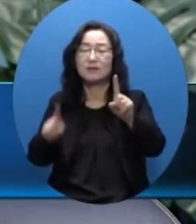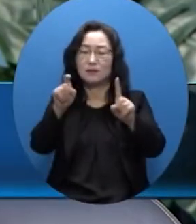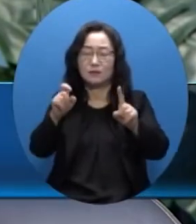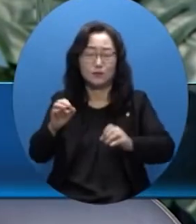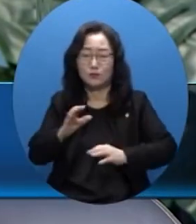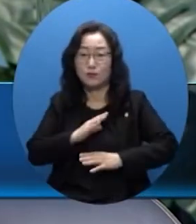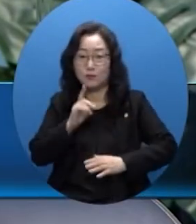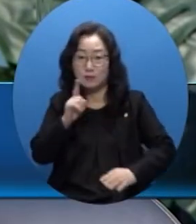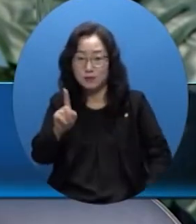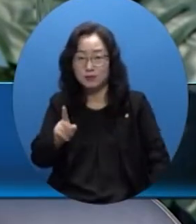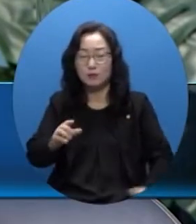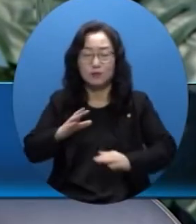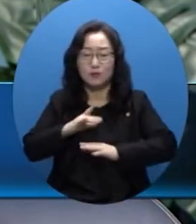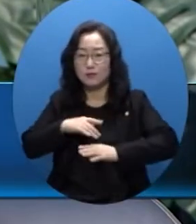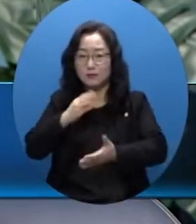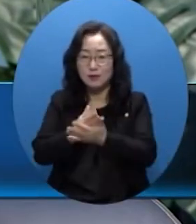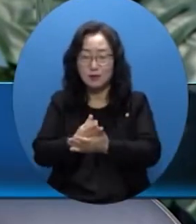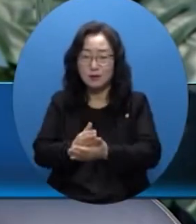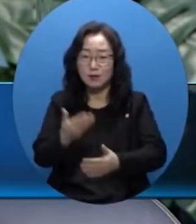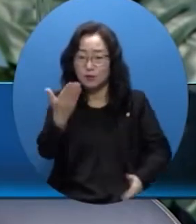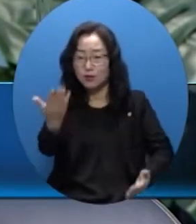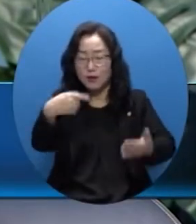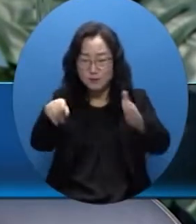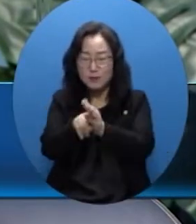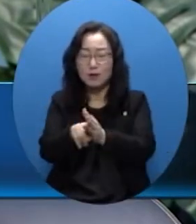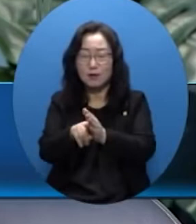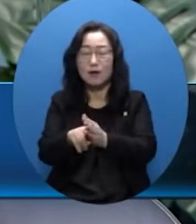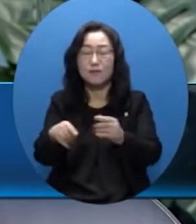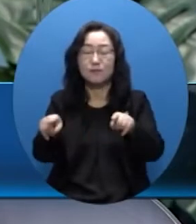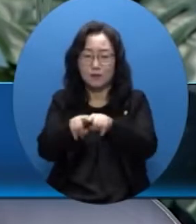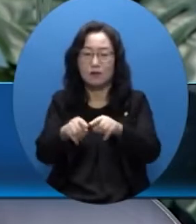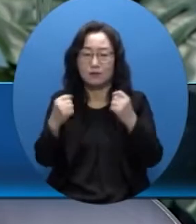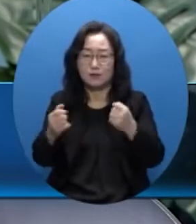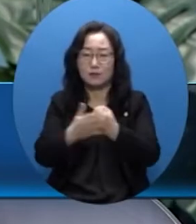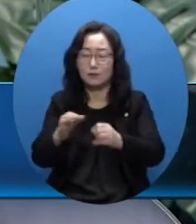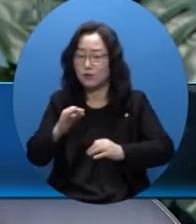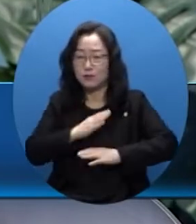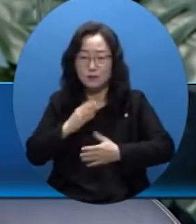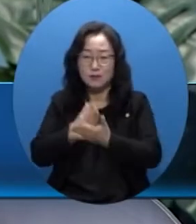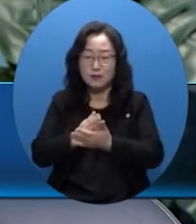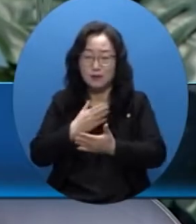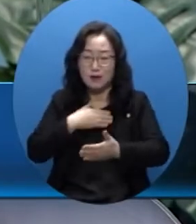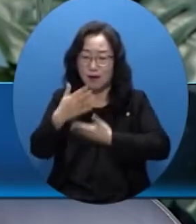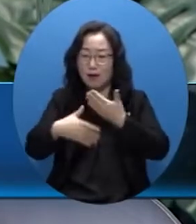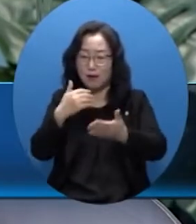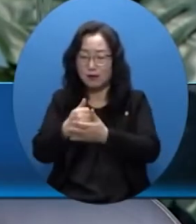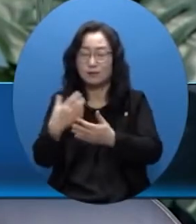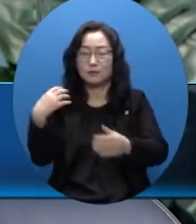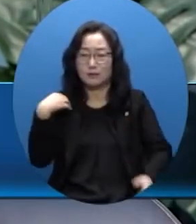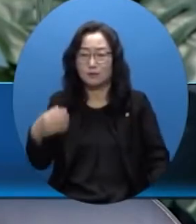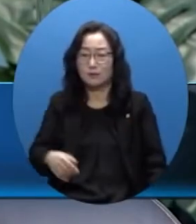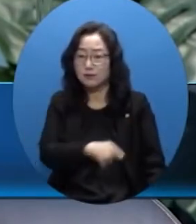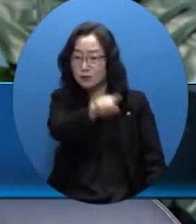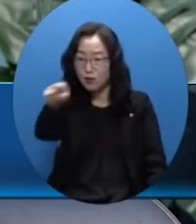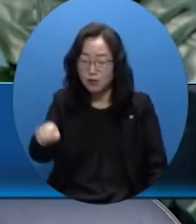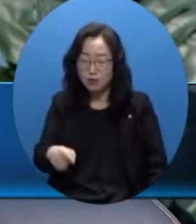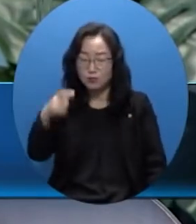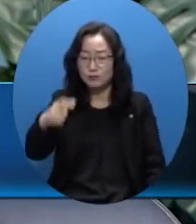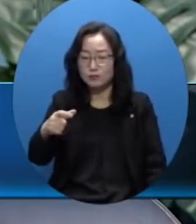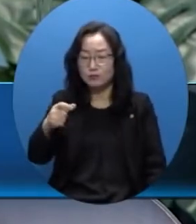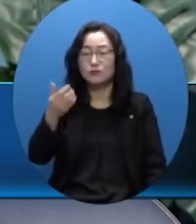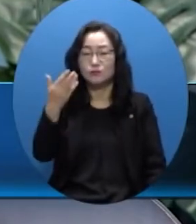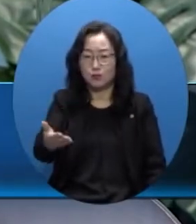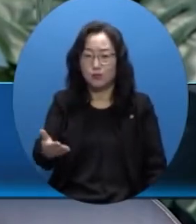있습니다 두려워하지 말라 내가 너와 함께 함이라 놀라지 말라 나는 내 하나님이 됨이라 내가 너를 굳세게 하리라